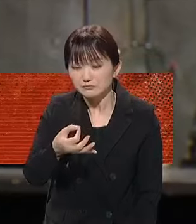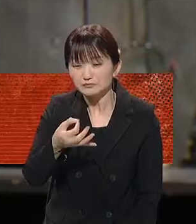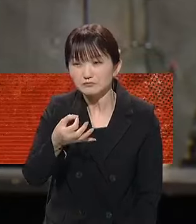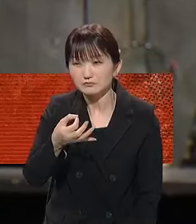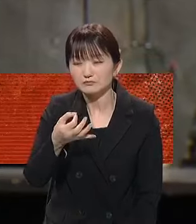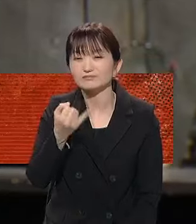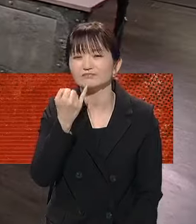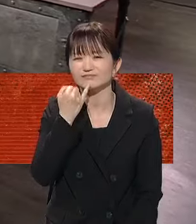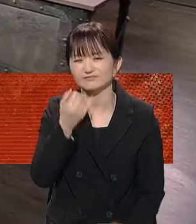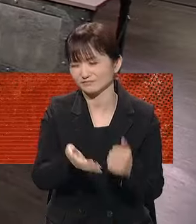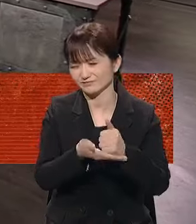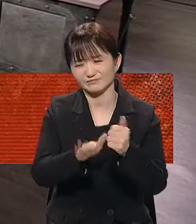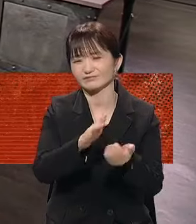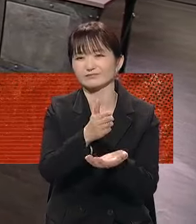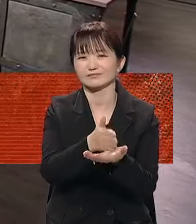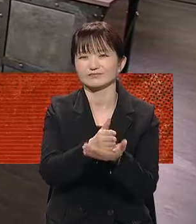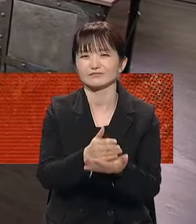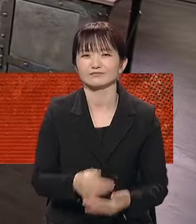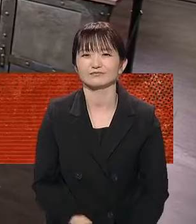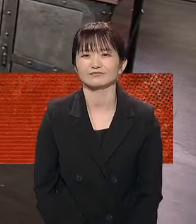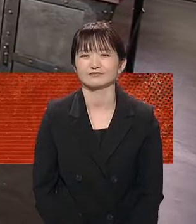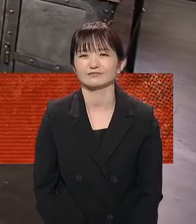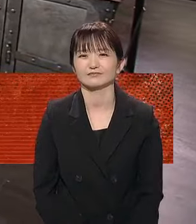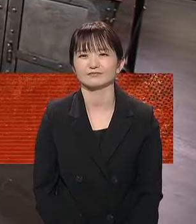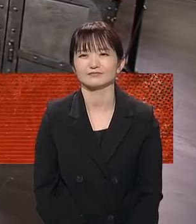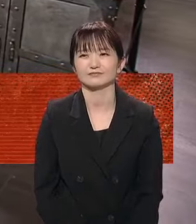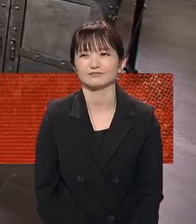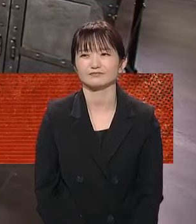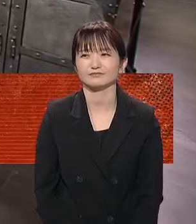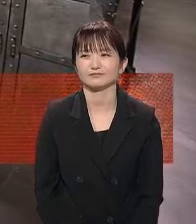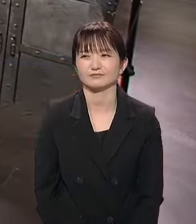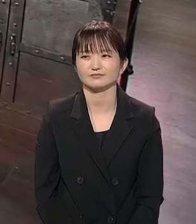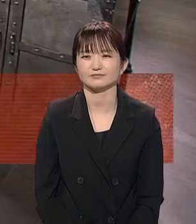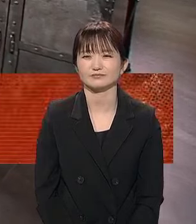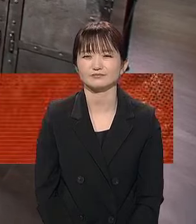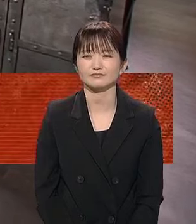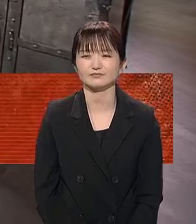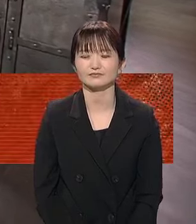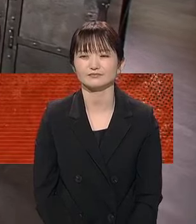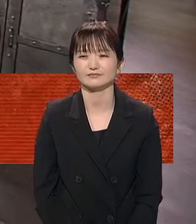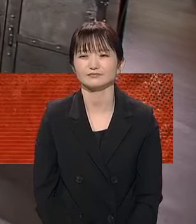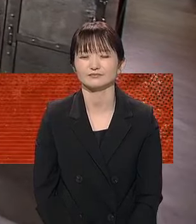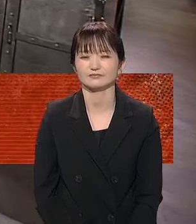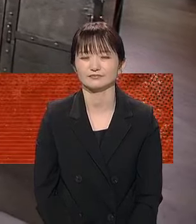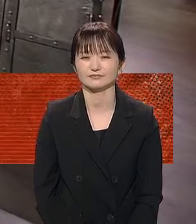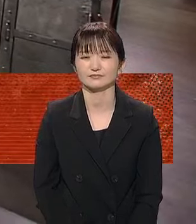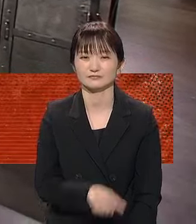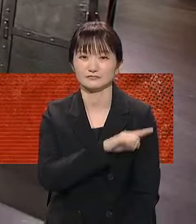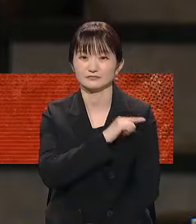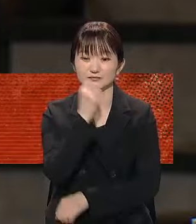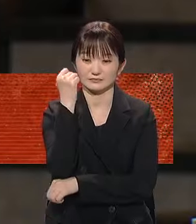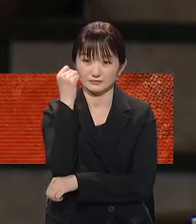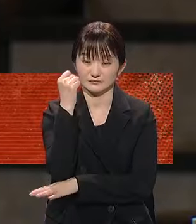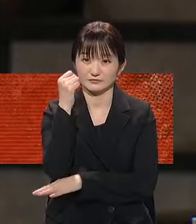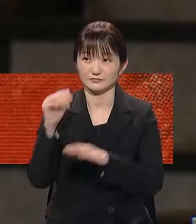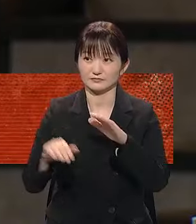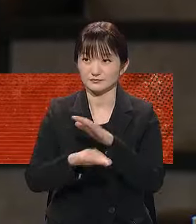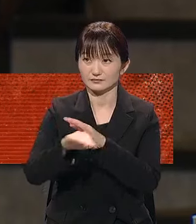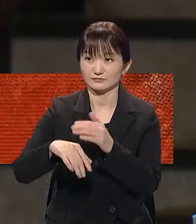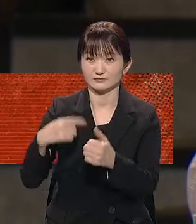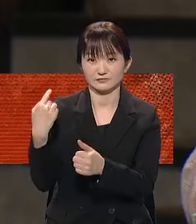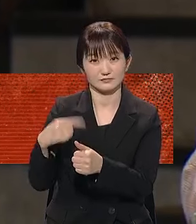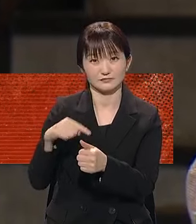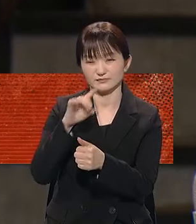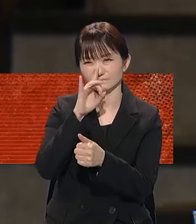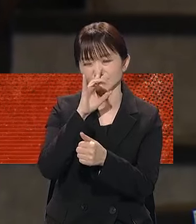마라 또 그도 차이가 있군요 트림하고 자 교수님 어 저거는 가장 기본적으로 가정 교육이 안 돼 있다라고